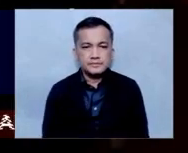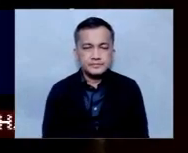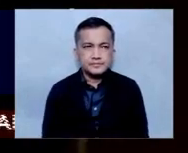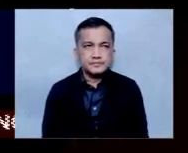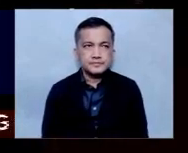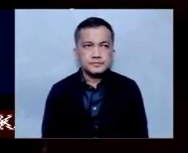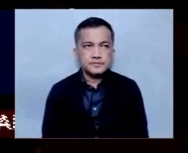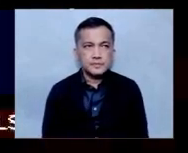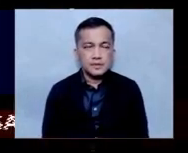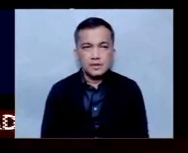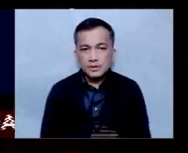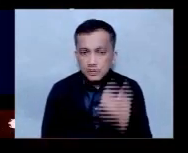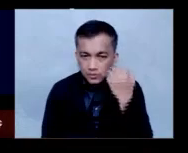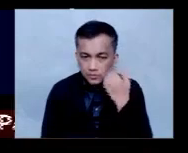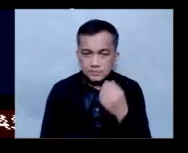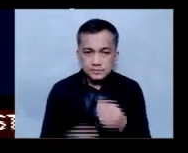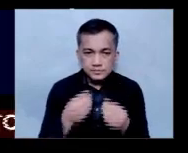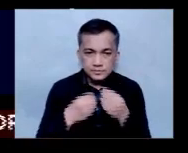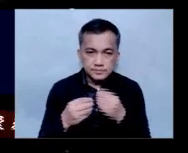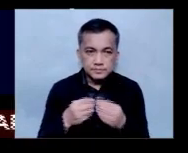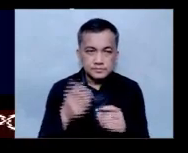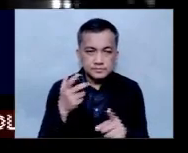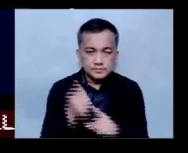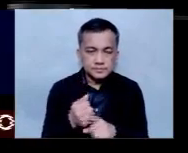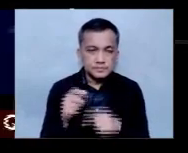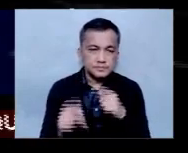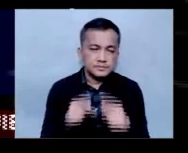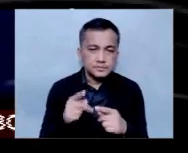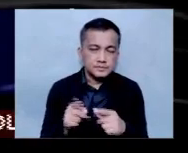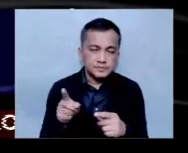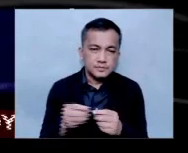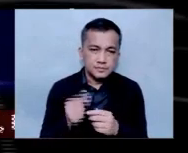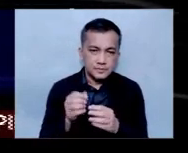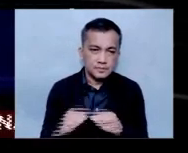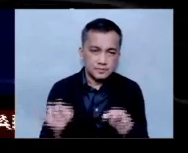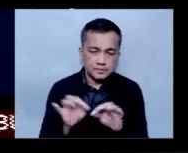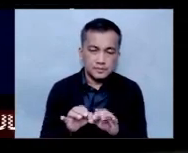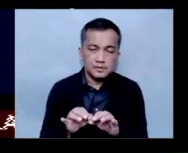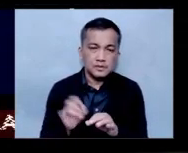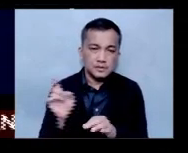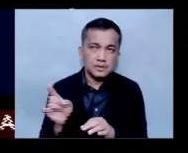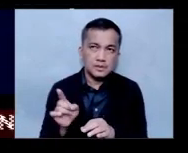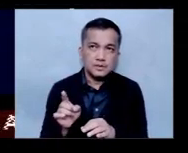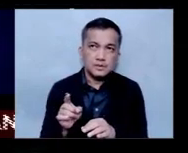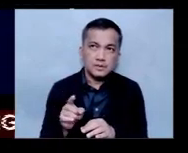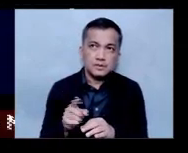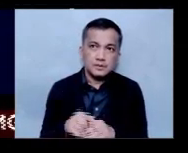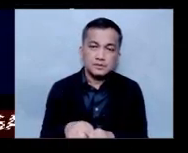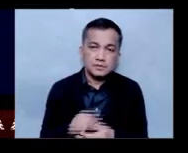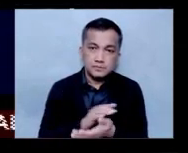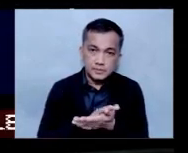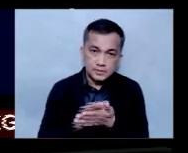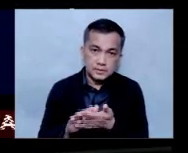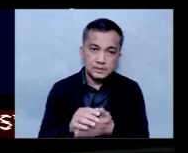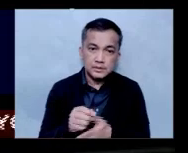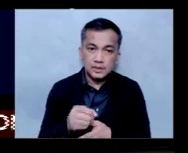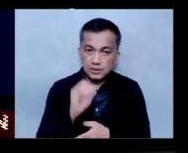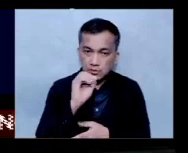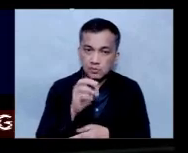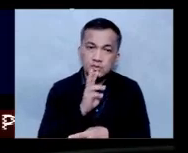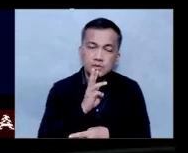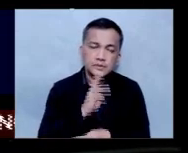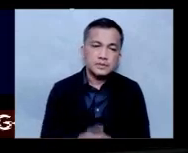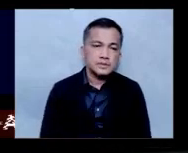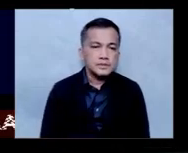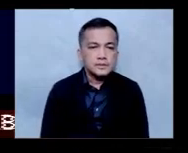yung pagkain ng mga apektadong residente, lalong-lalo na rin yung malinis na inuming tubig,